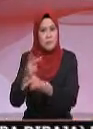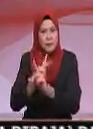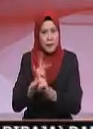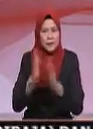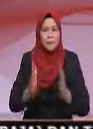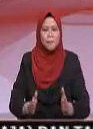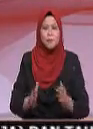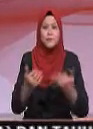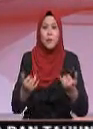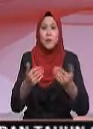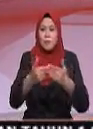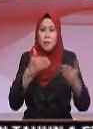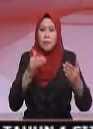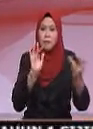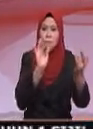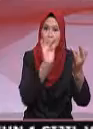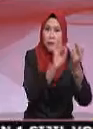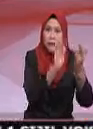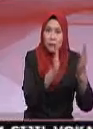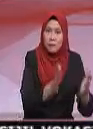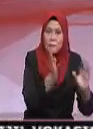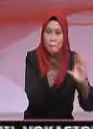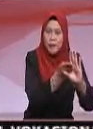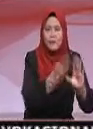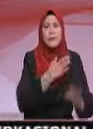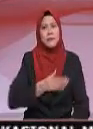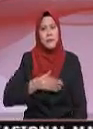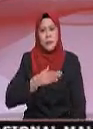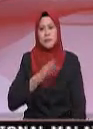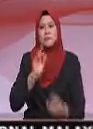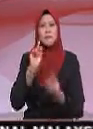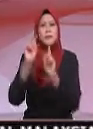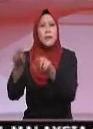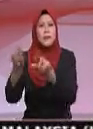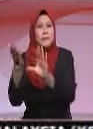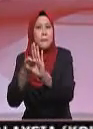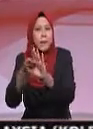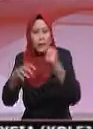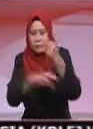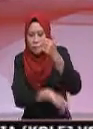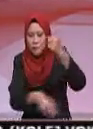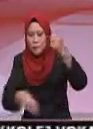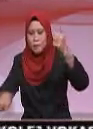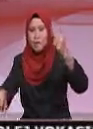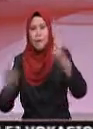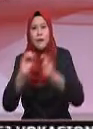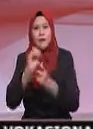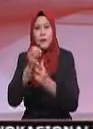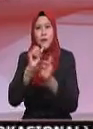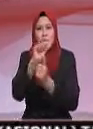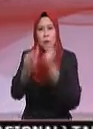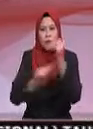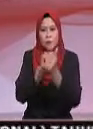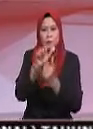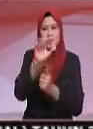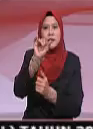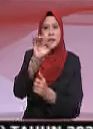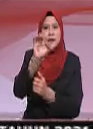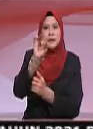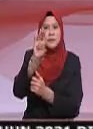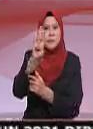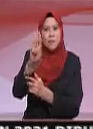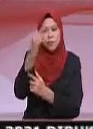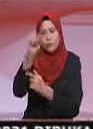Selain menghubungi pihak bank, pelanggan terjejas dipelawa ke mana-mana cawangan atau pusat pembiayaan auto CIMB